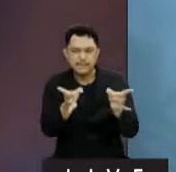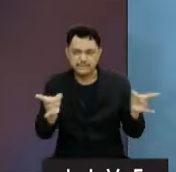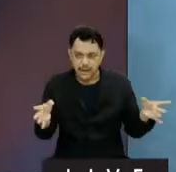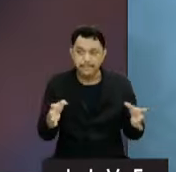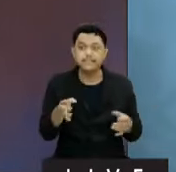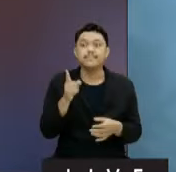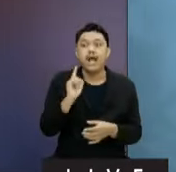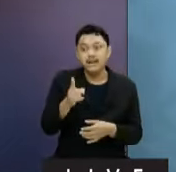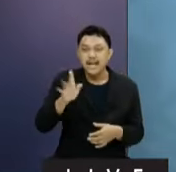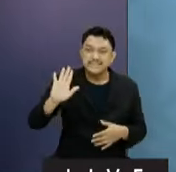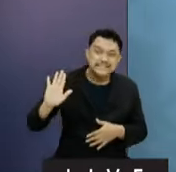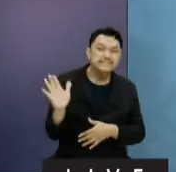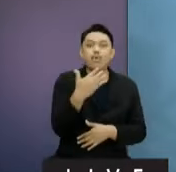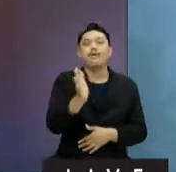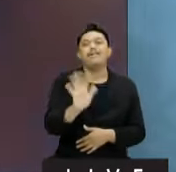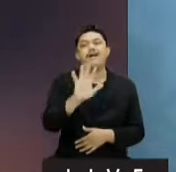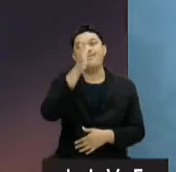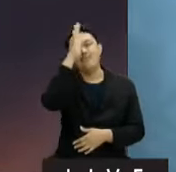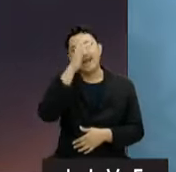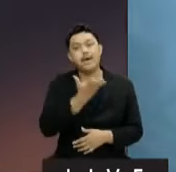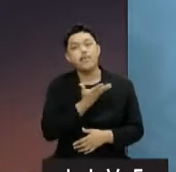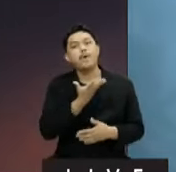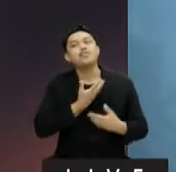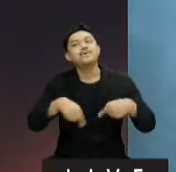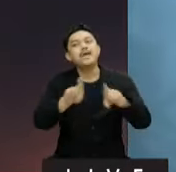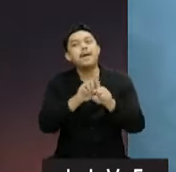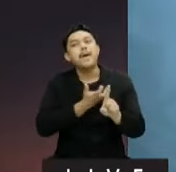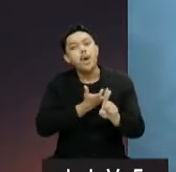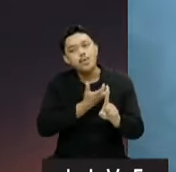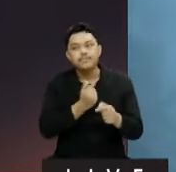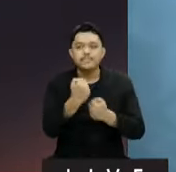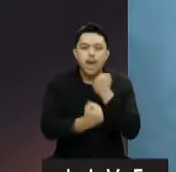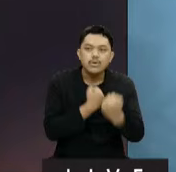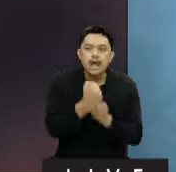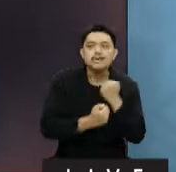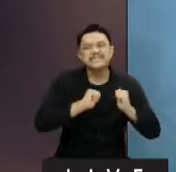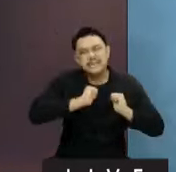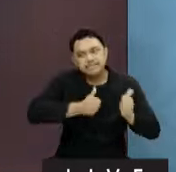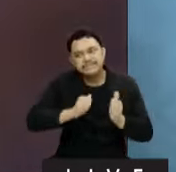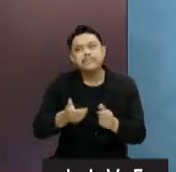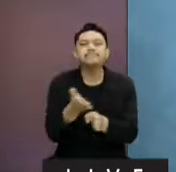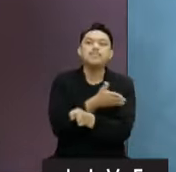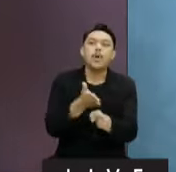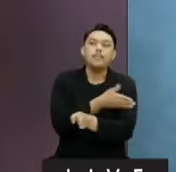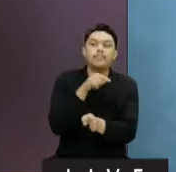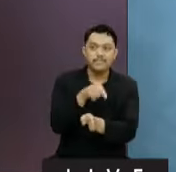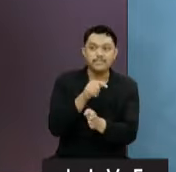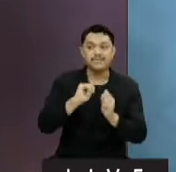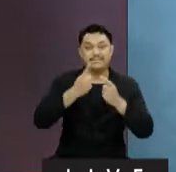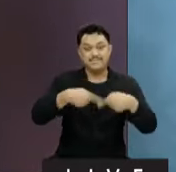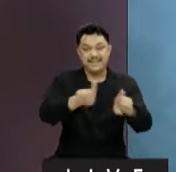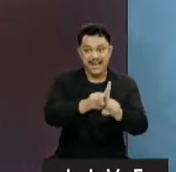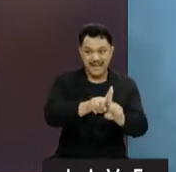yang mau menikah ya, tetapi seringkali pasangan muda yang mau menikah ini tidak teredukasi dengan